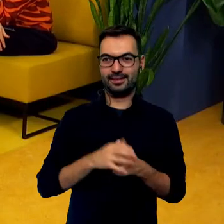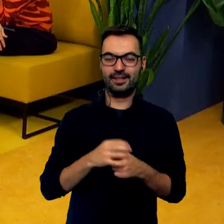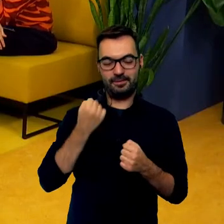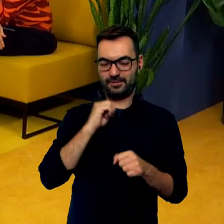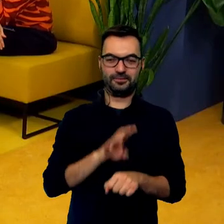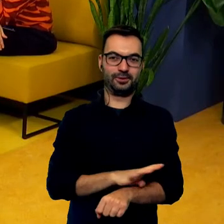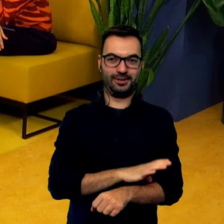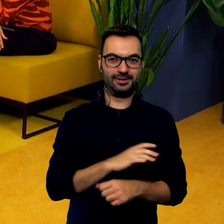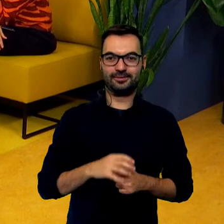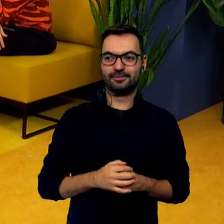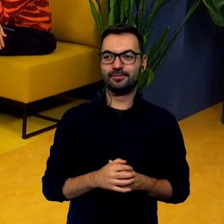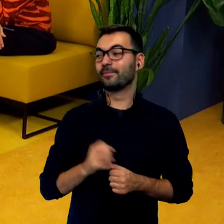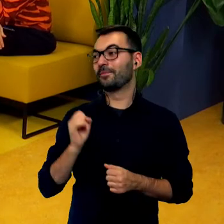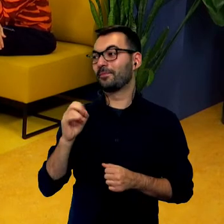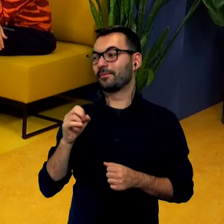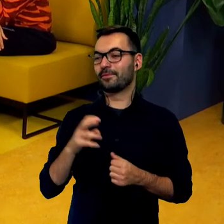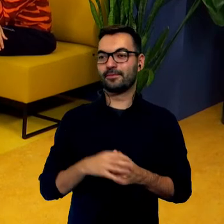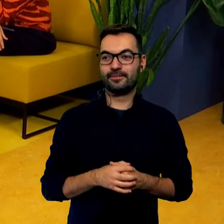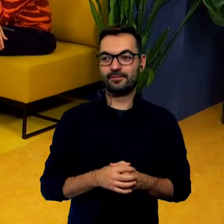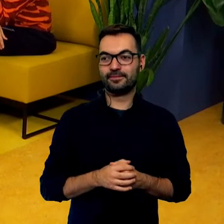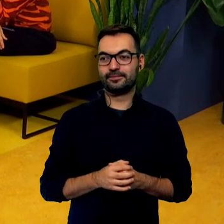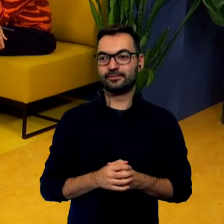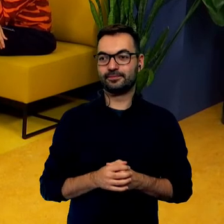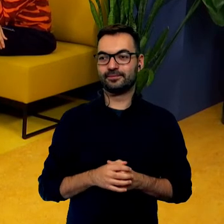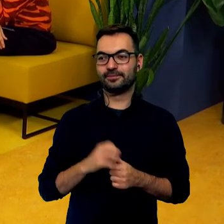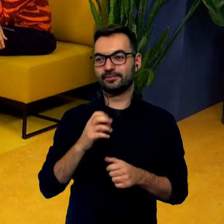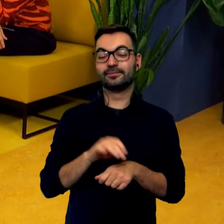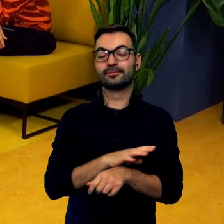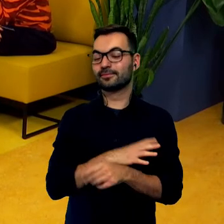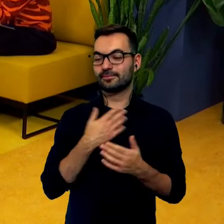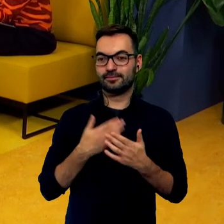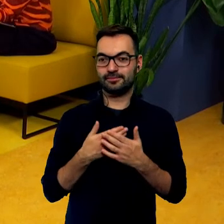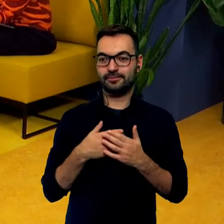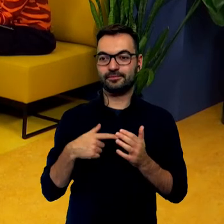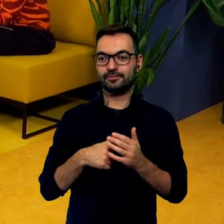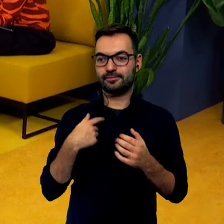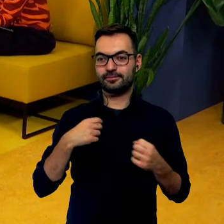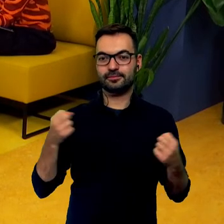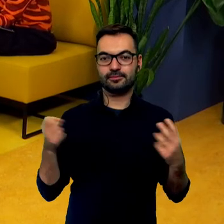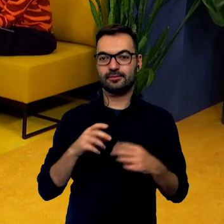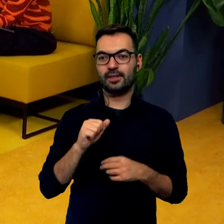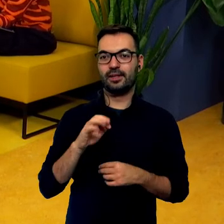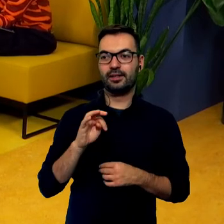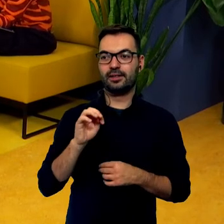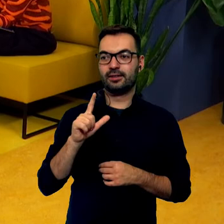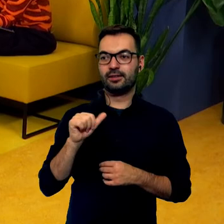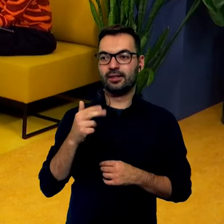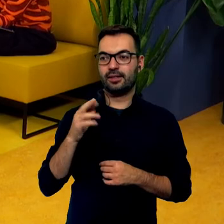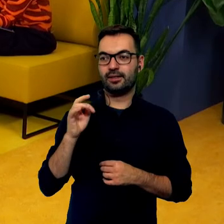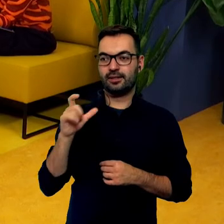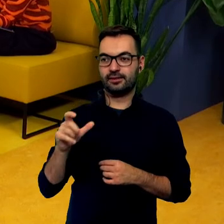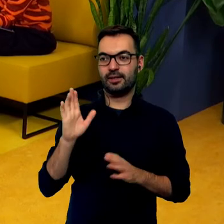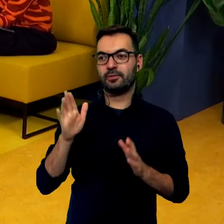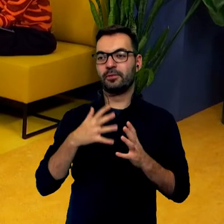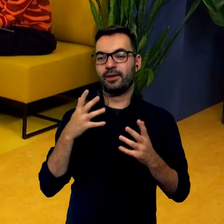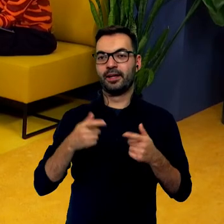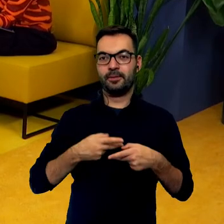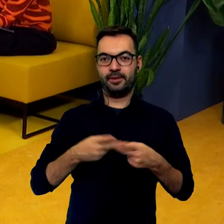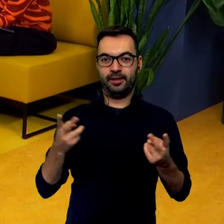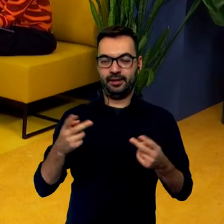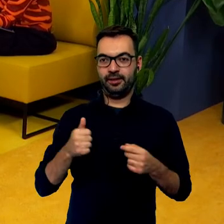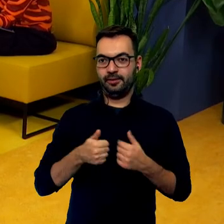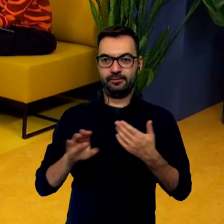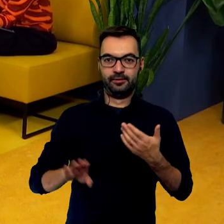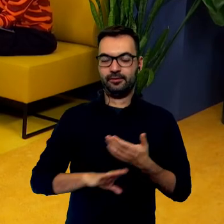niezwykle wzruszające też. Tak, i to jest zresztą jest wzruszające o tyle, że to było w kinie Atlantik, a później my mieliśmy tą dużą premierę, tak. 10